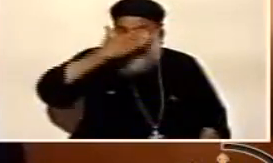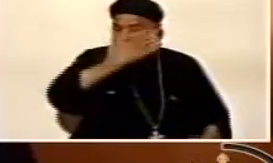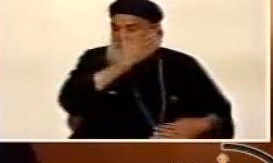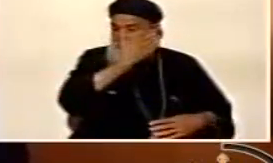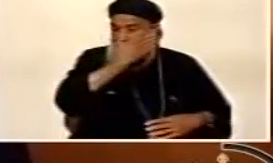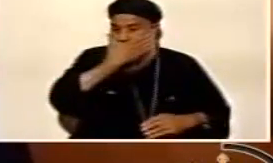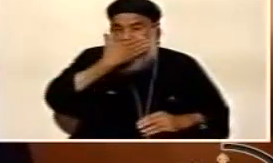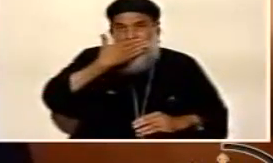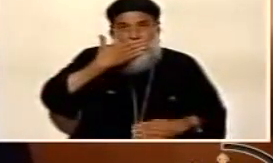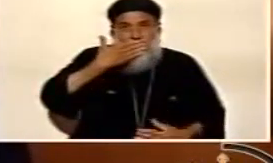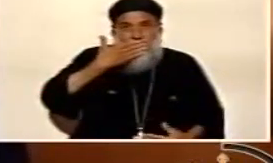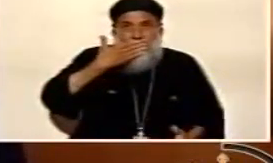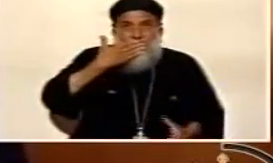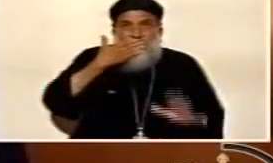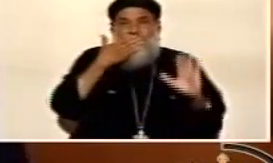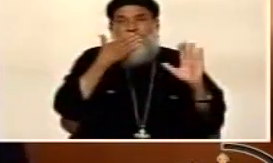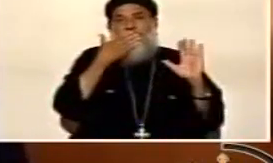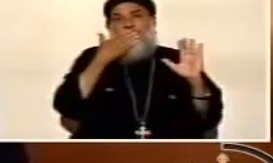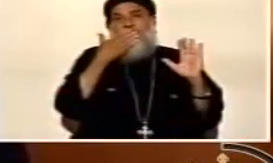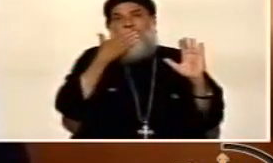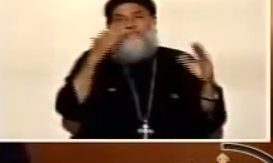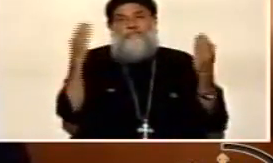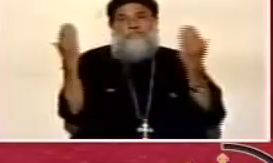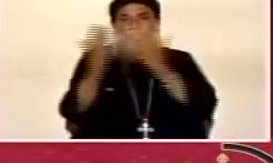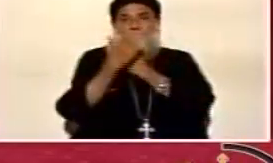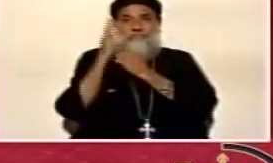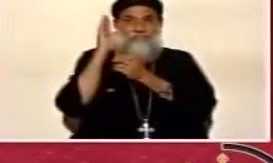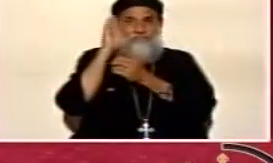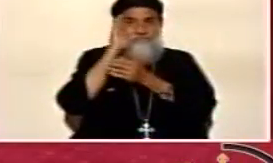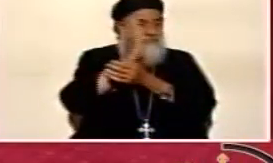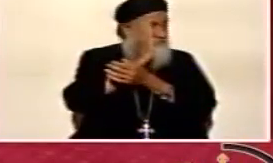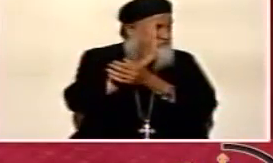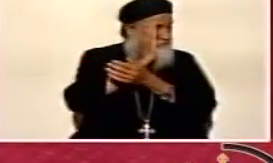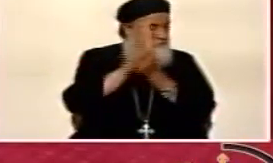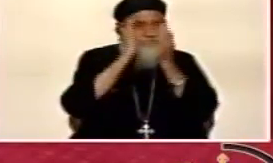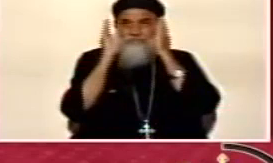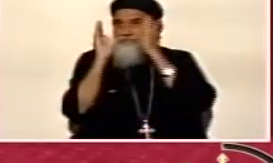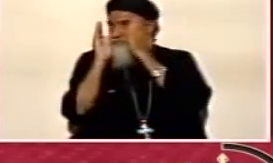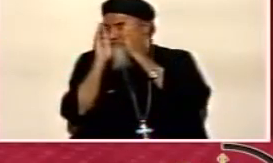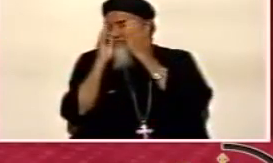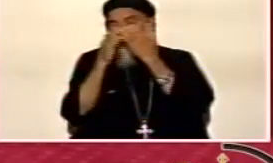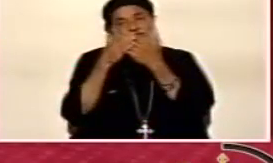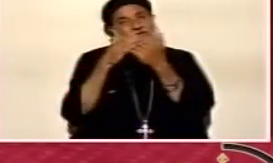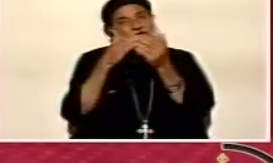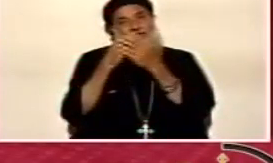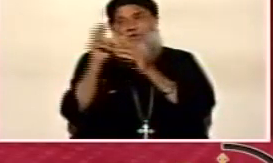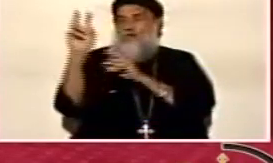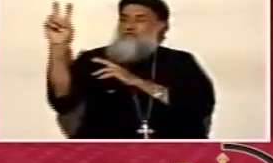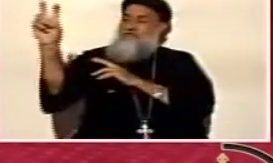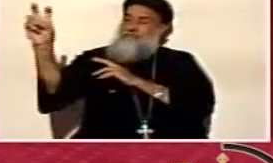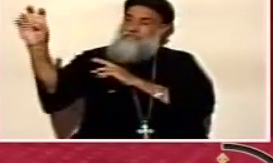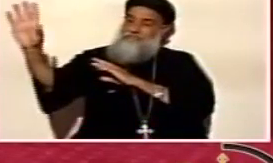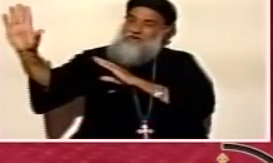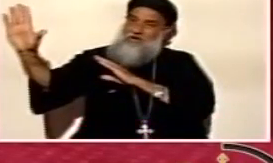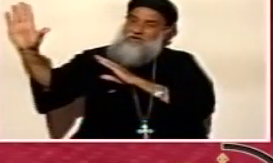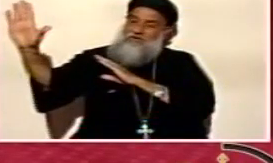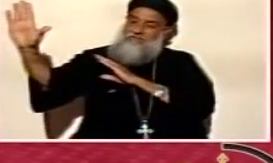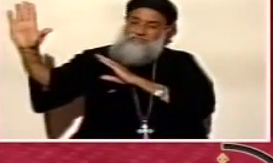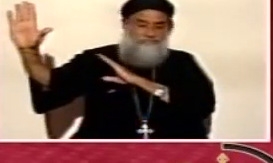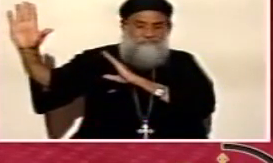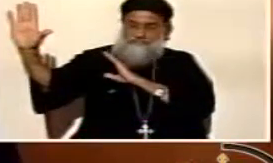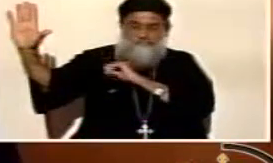اداك لكمة، فحول له الآخر. هنا تستوقف العنف، ودي نقطة مهمة